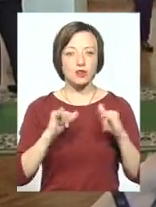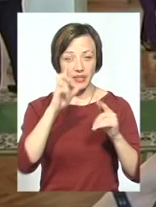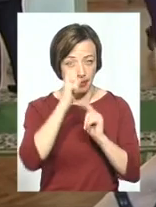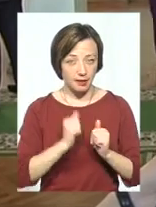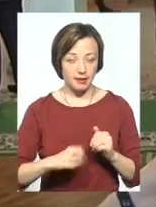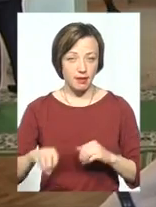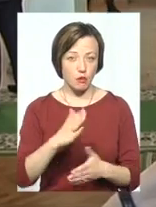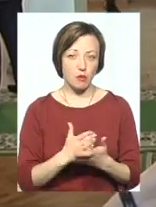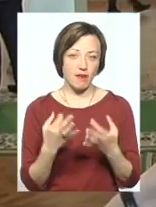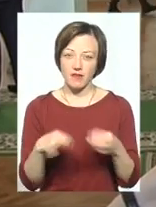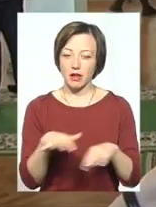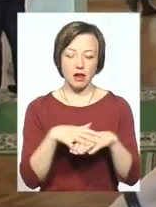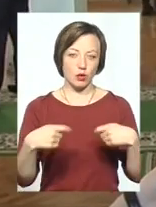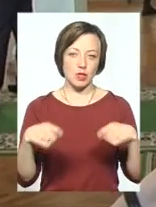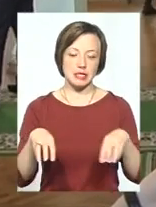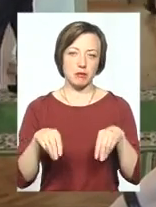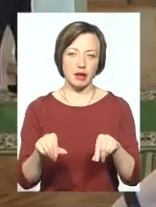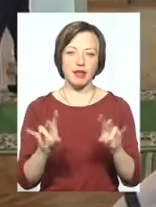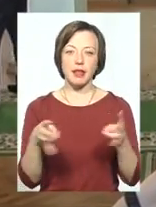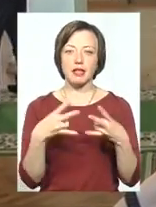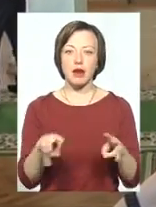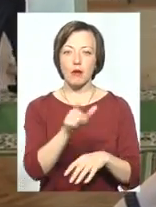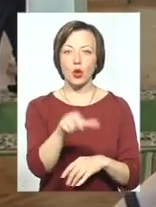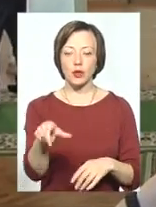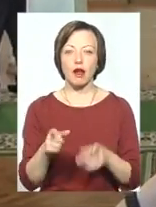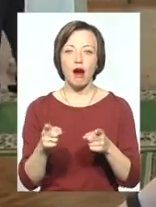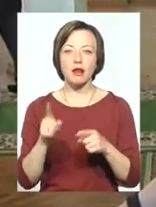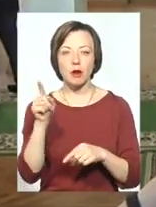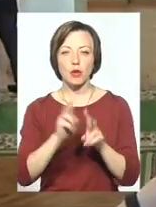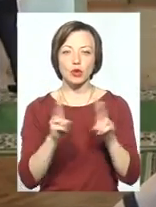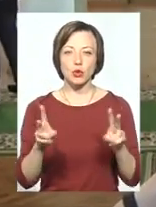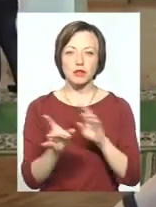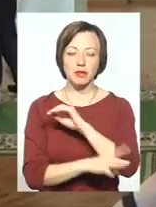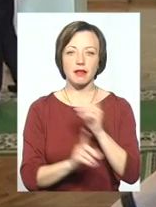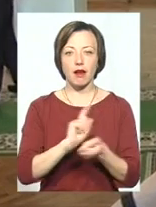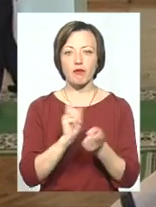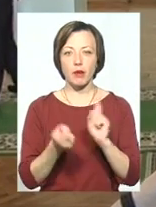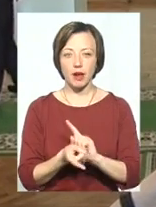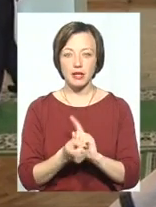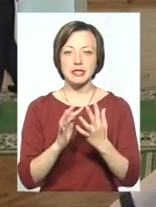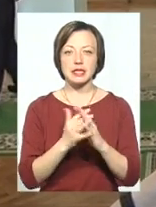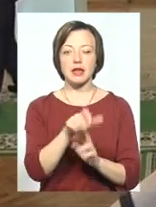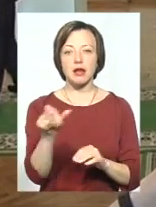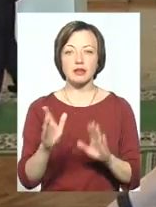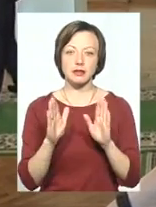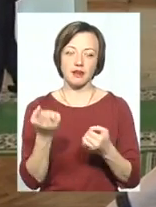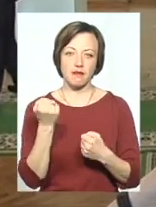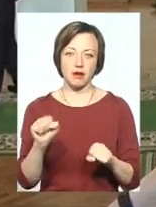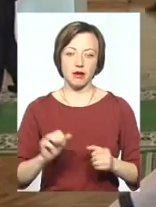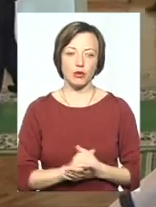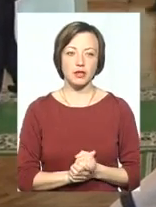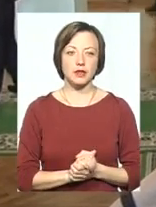країни Європи мають вільний ринок землі. Не треба людей лякати, що там хтось збідніє. Навпаки, селяни від цього тільки